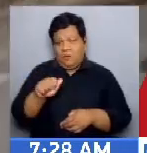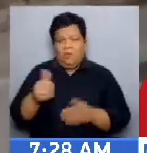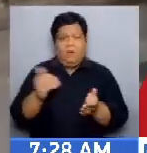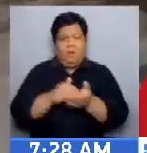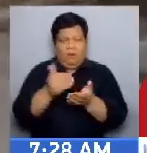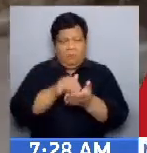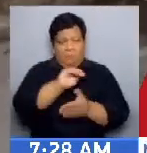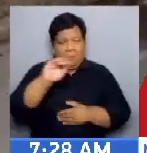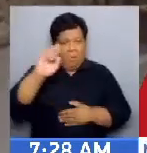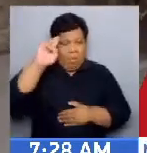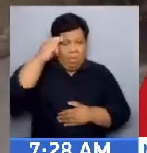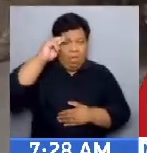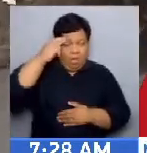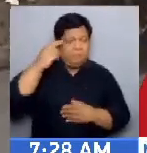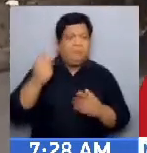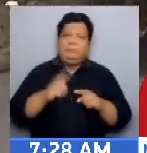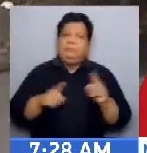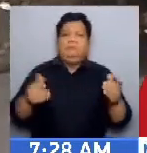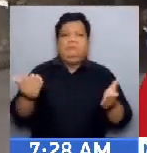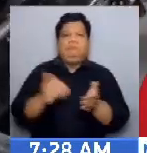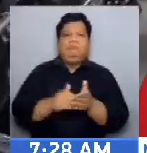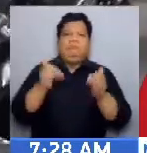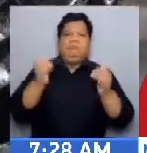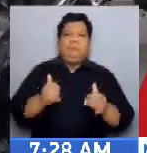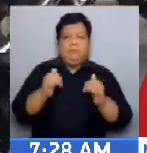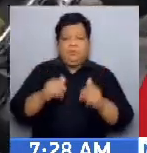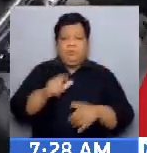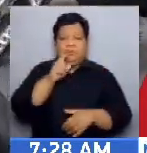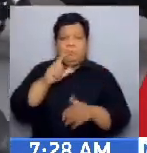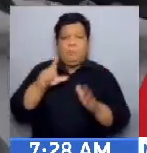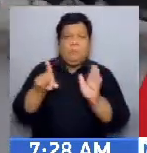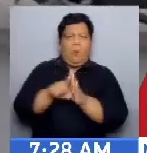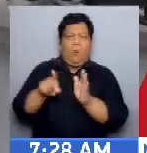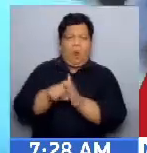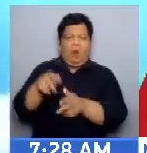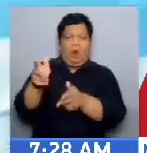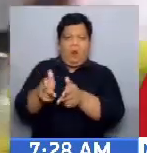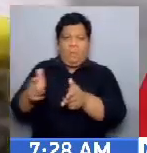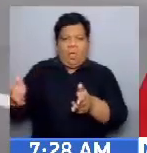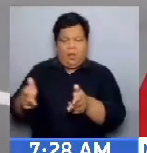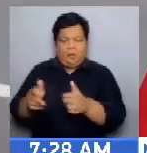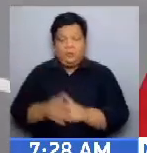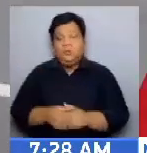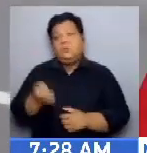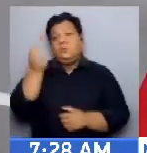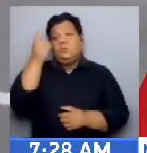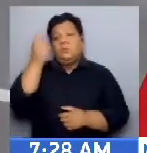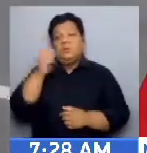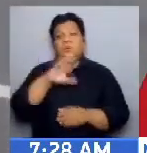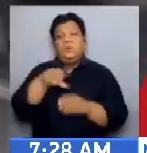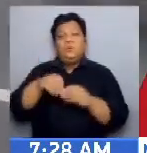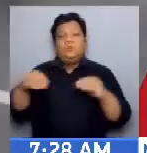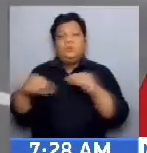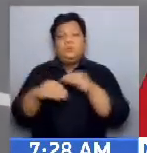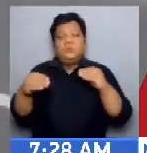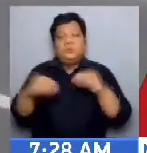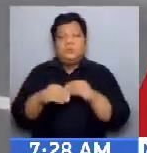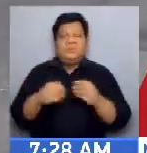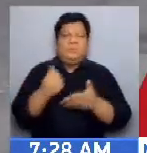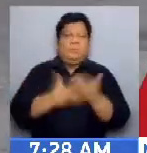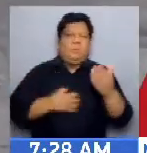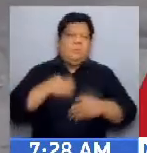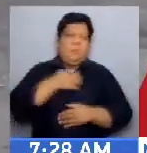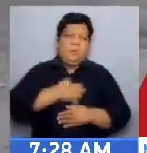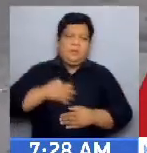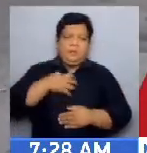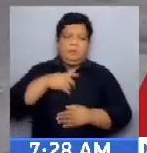pa rin sa hindi tamang paradahan ng mga sasakyan. Karamihan sa mga kaling inooperate nila ay galing sa mga reklamo o sumbong sa kanilang hotline. Tulad